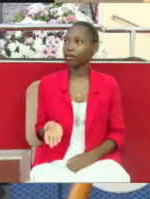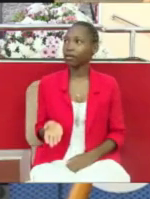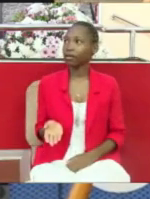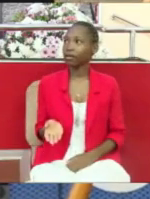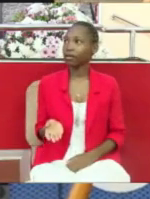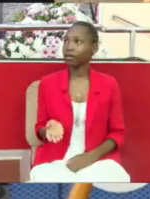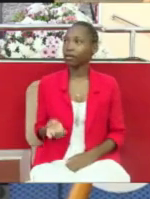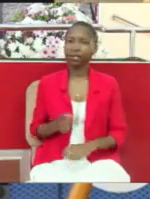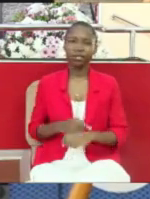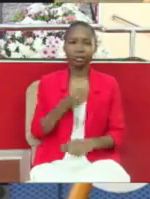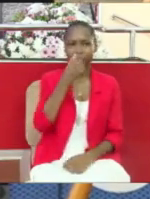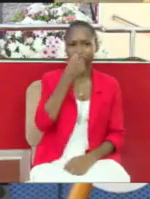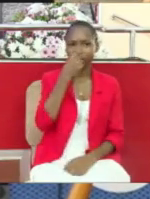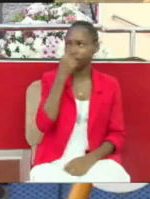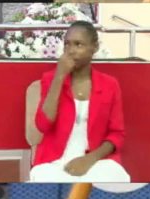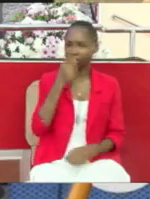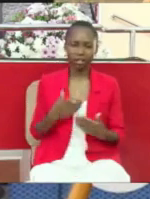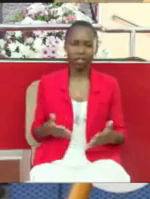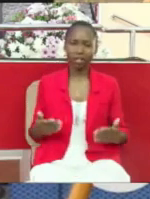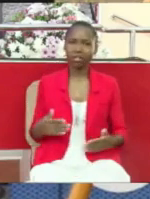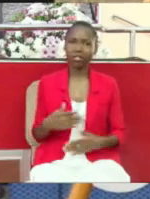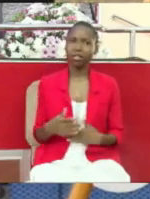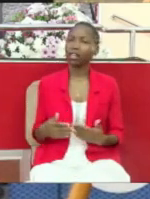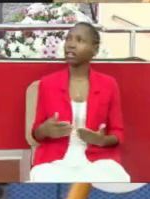ikinusa tu vitu twingine inabomoa nini fence.